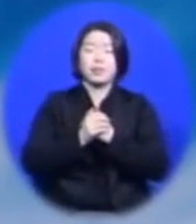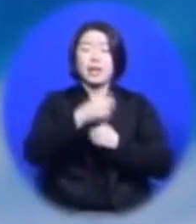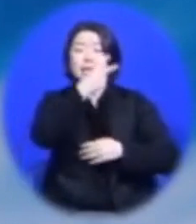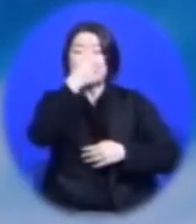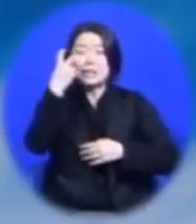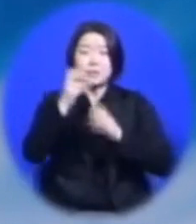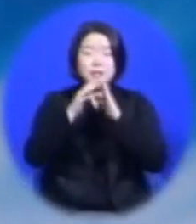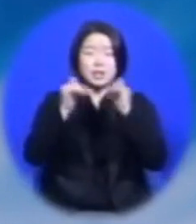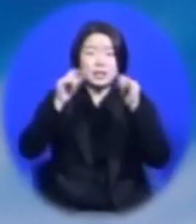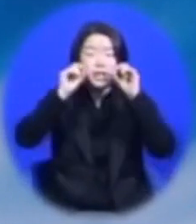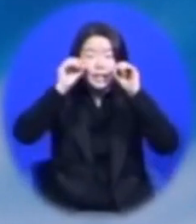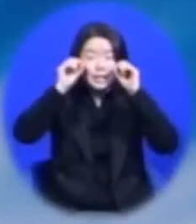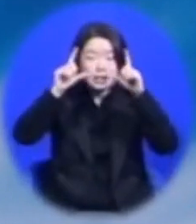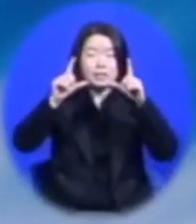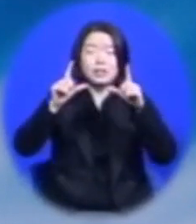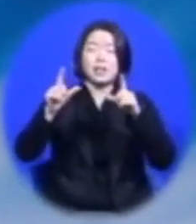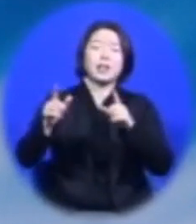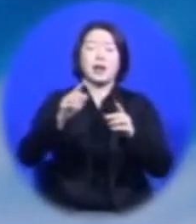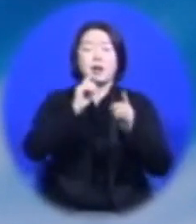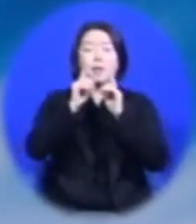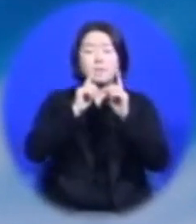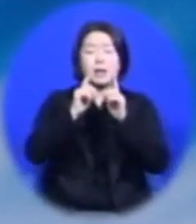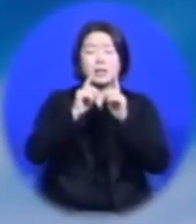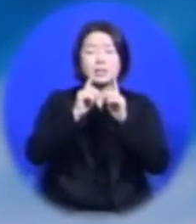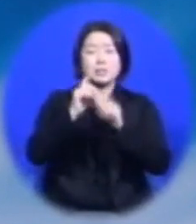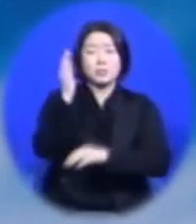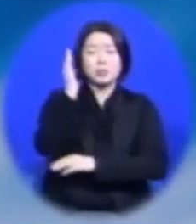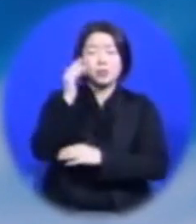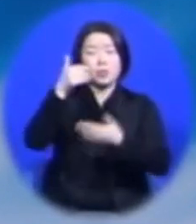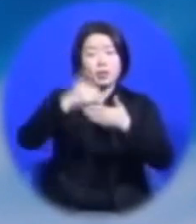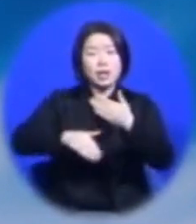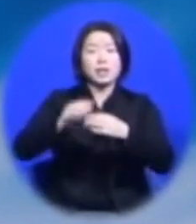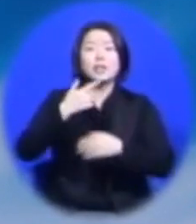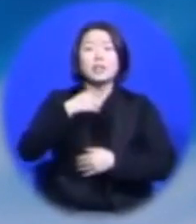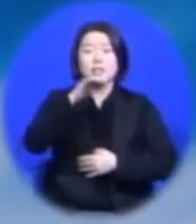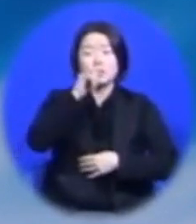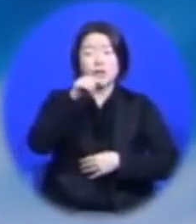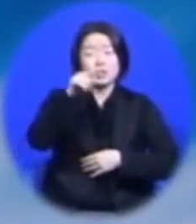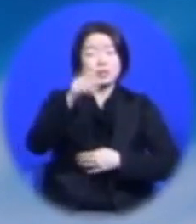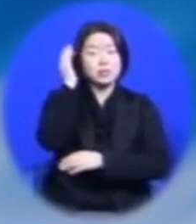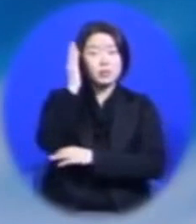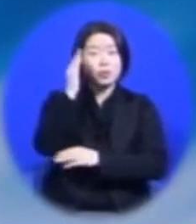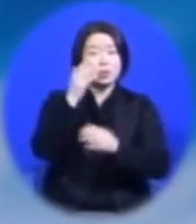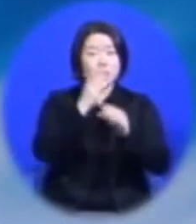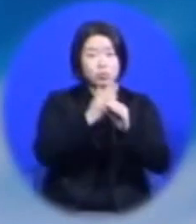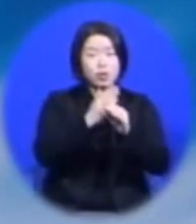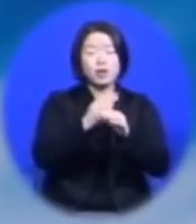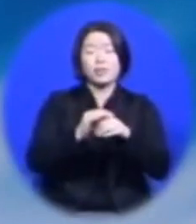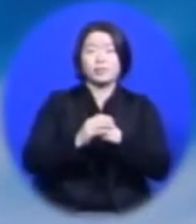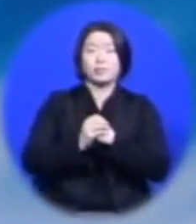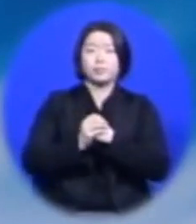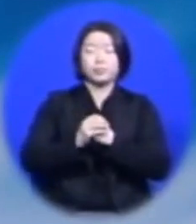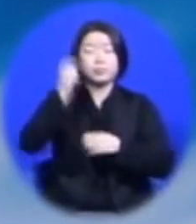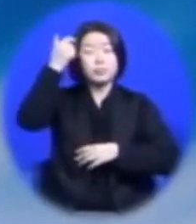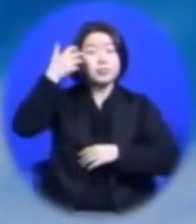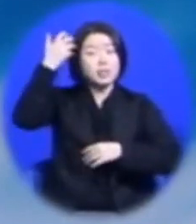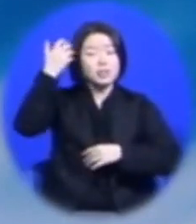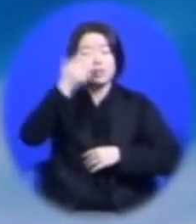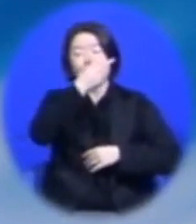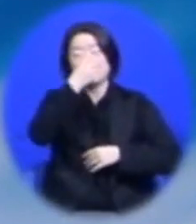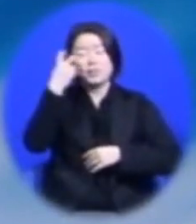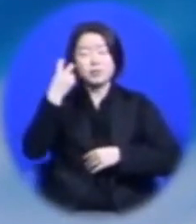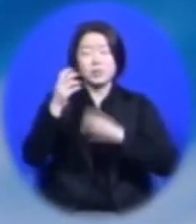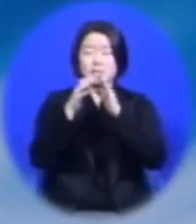잠자는 자에 일어나라라는 제목의 설교를 남기셨는데 그 설교 속에 보면 이렇게 영적으로 잠이 들어